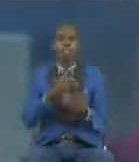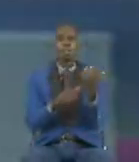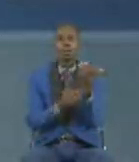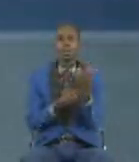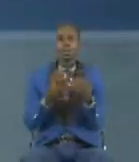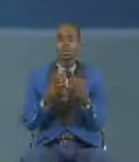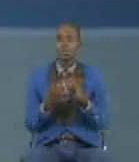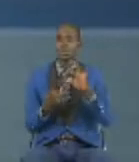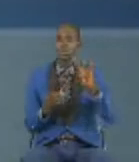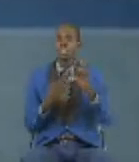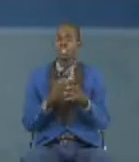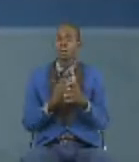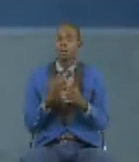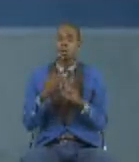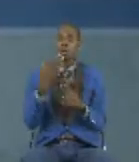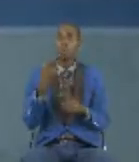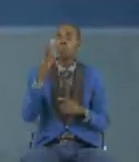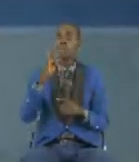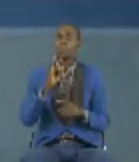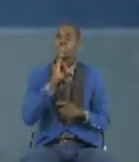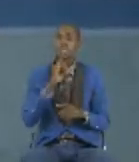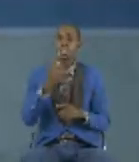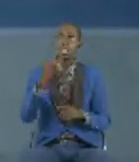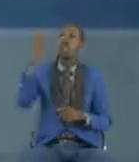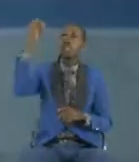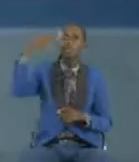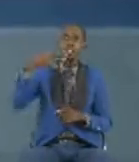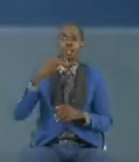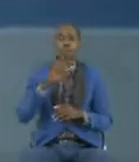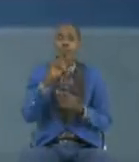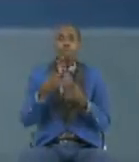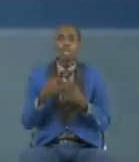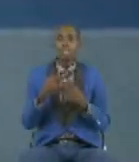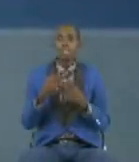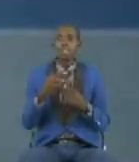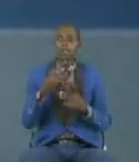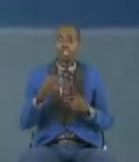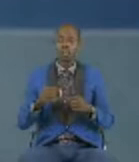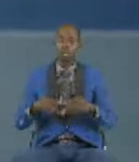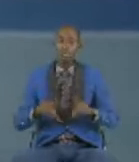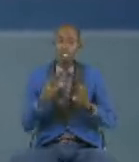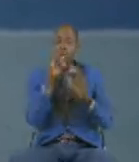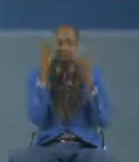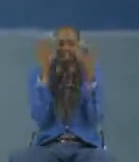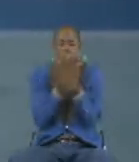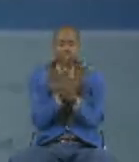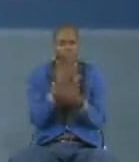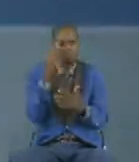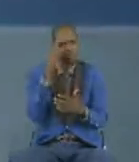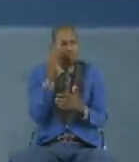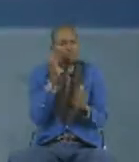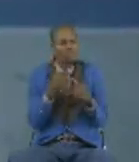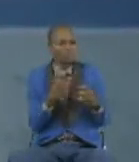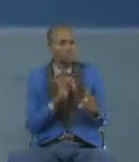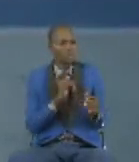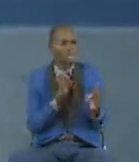la lumière. Quand le chemin est sombre, quel chemin dois-je suivre? Quel sentier dois-je